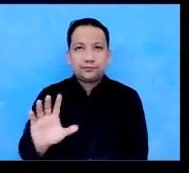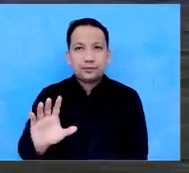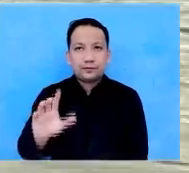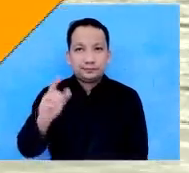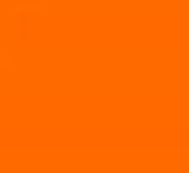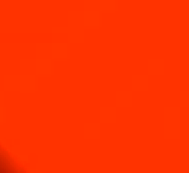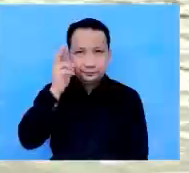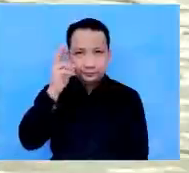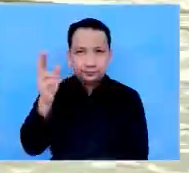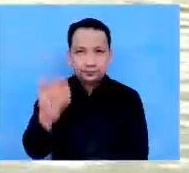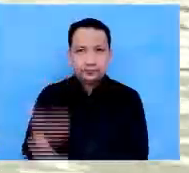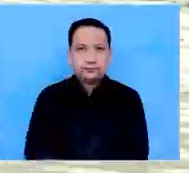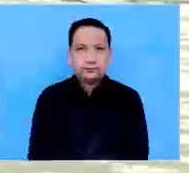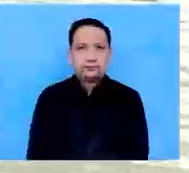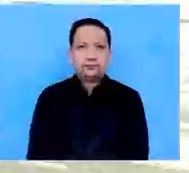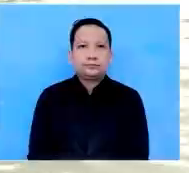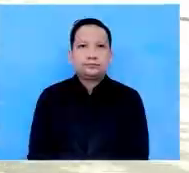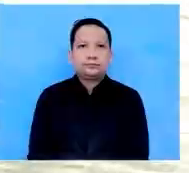Robles.